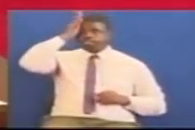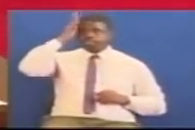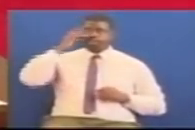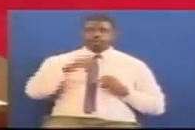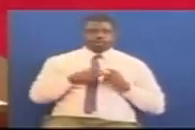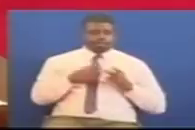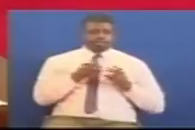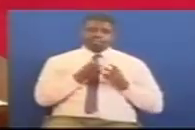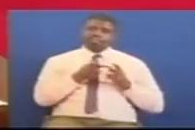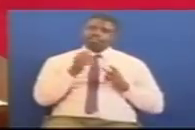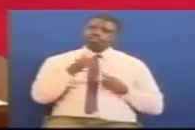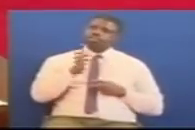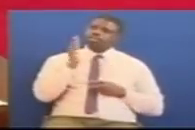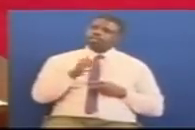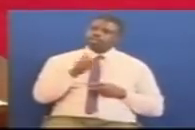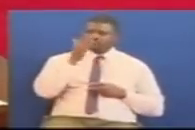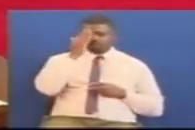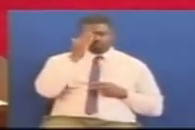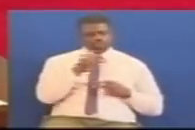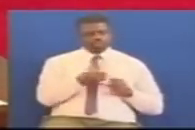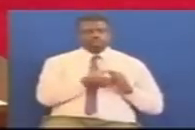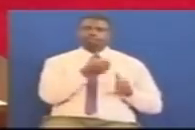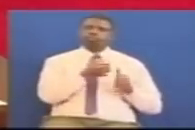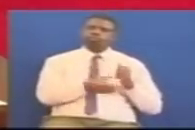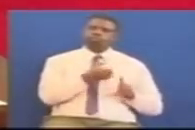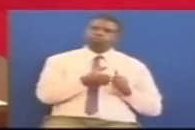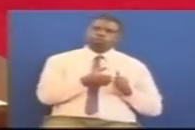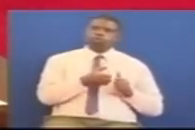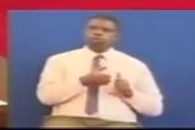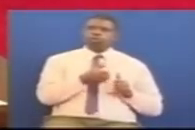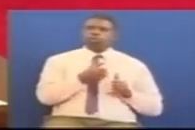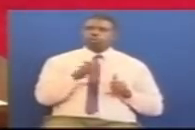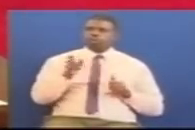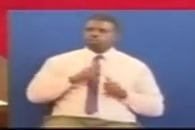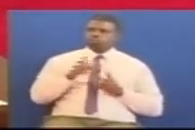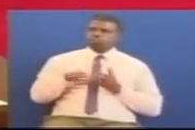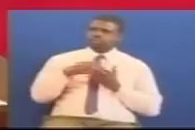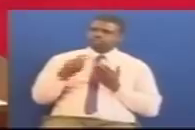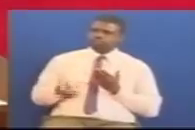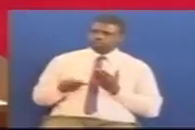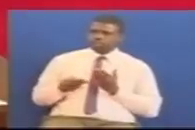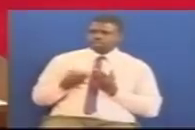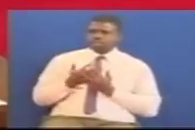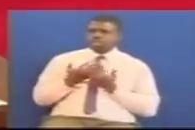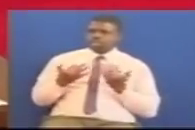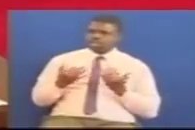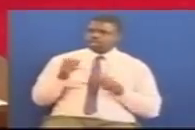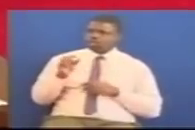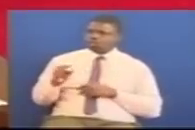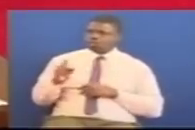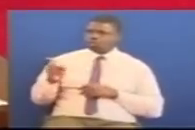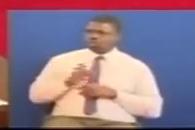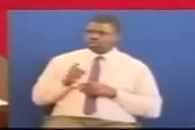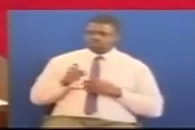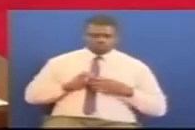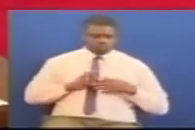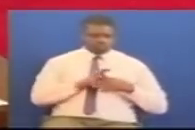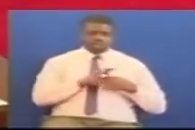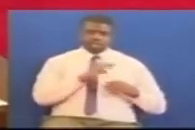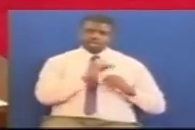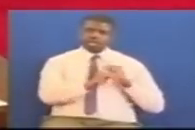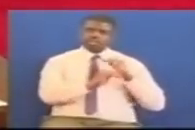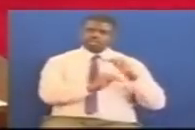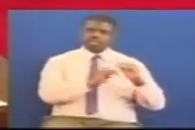changamoto zinazosababisha wanafunzi wa kike kushindwa kumaliza mzunguko wa elimu na kupelekea kuwa na idadi ndogo ya wasichana wanaojiunga na ngazi nyingine za